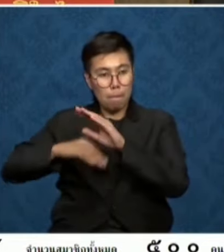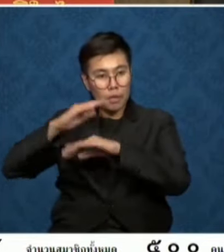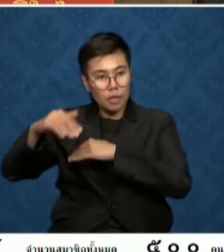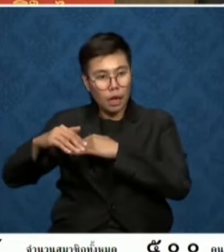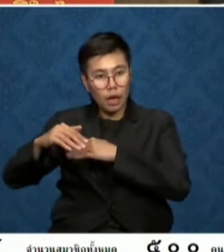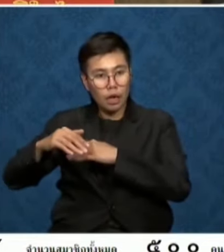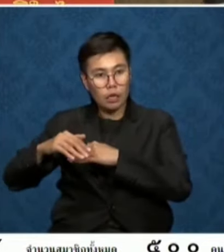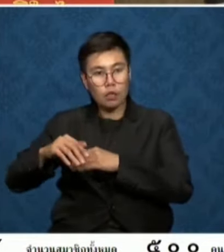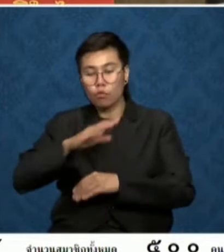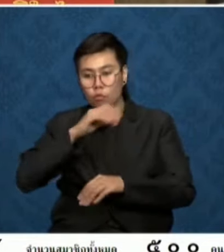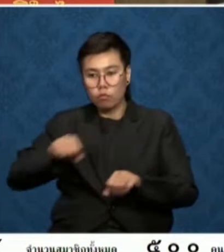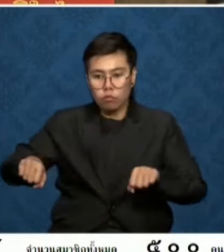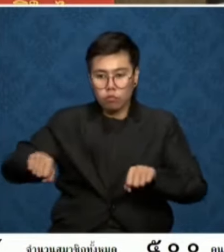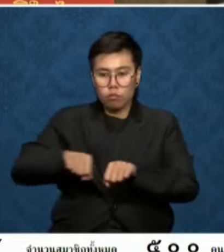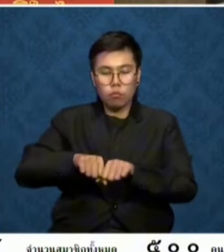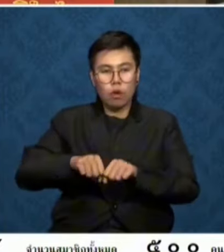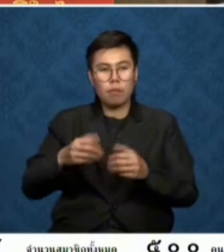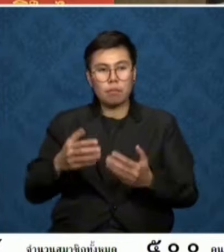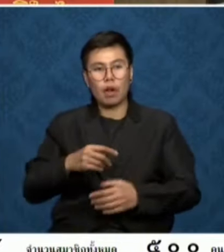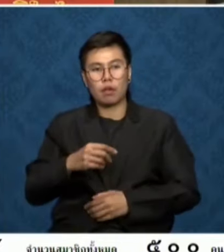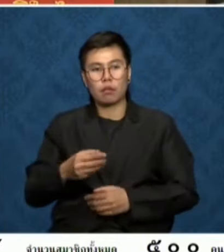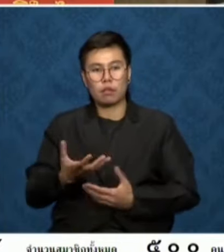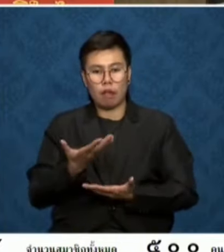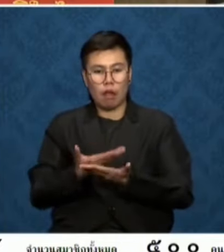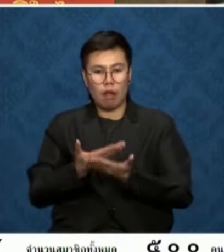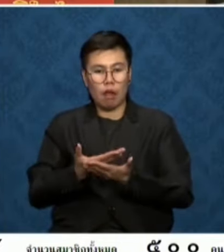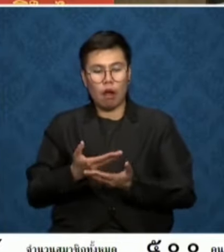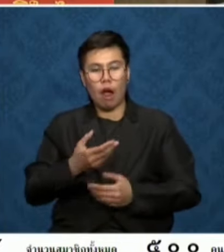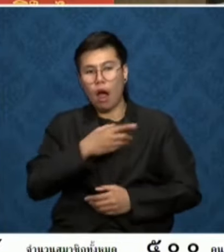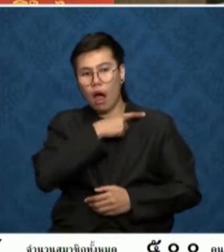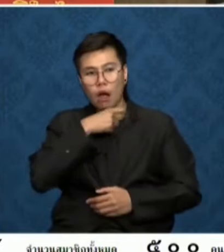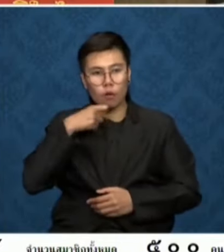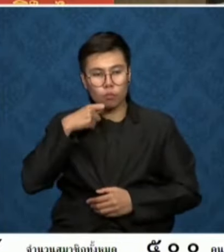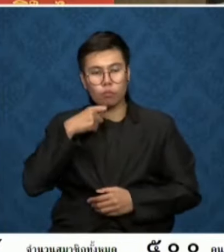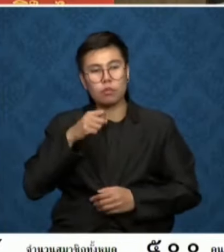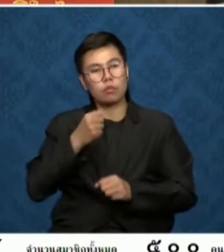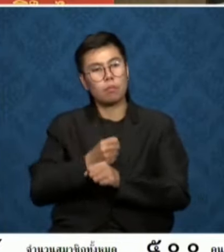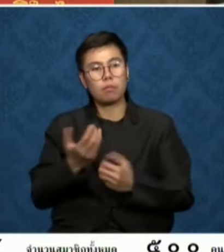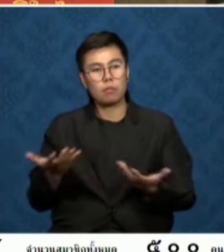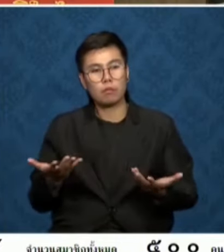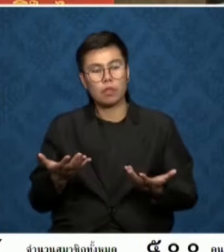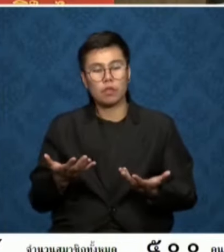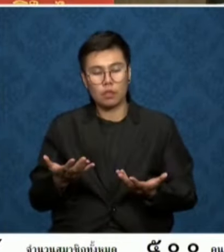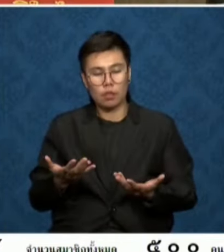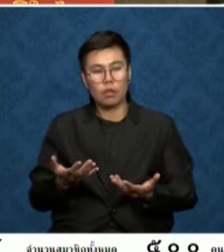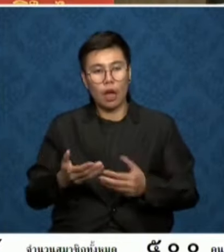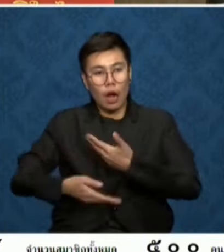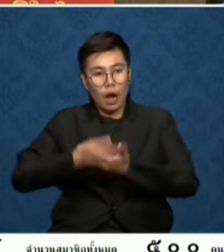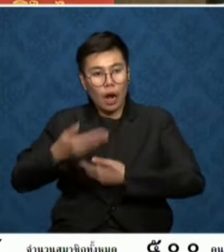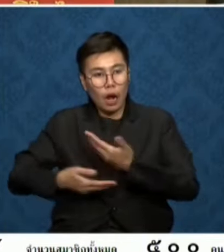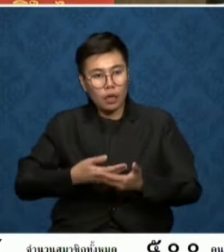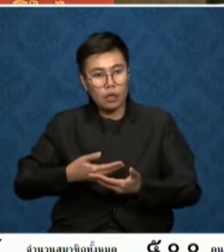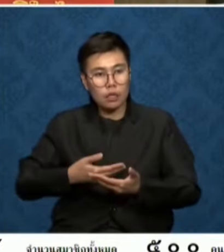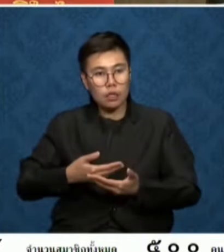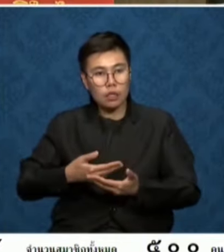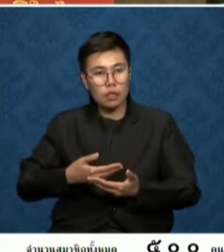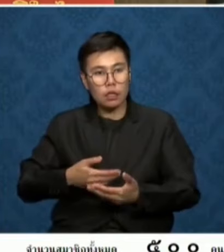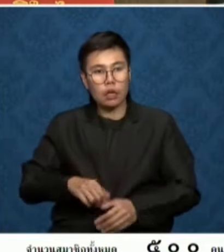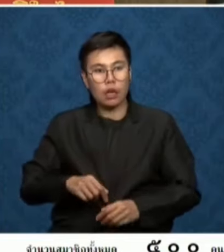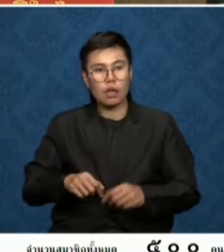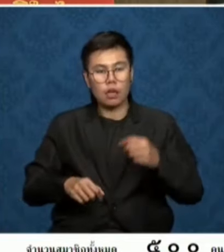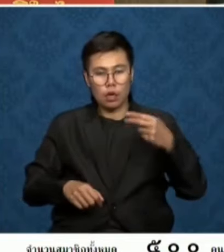ขาขาดทุนค่ะและเมื่อเขาขาดทุนเนี่ยคุณสามารถให้เขาเนี่ยขายได้ในราคาหน่วยละ7บา